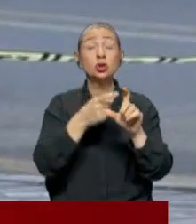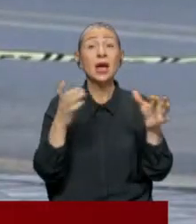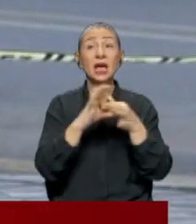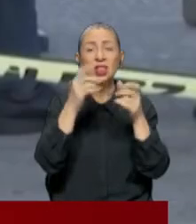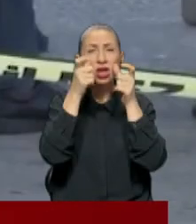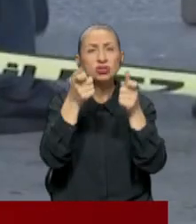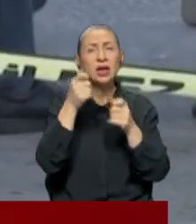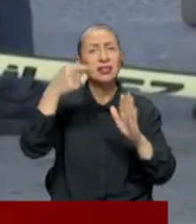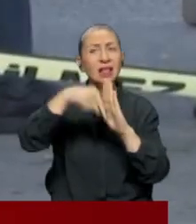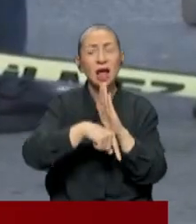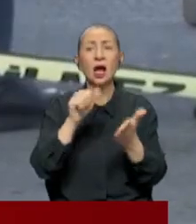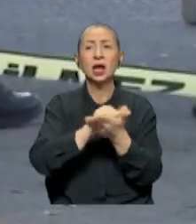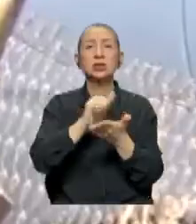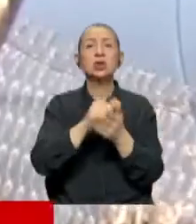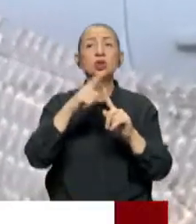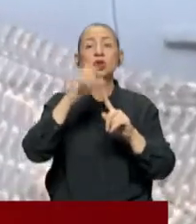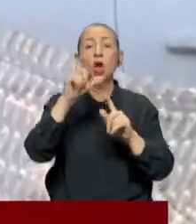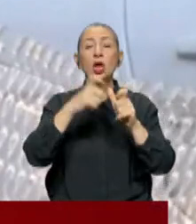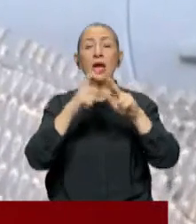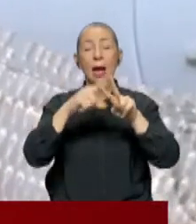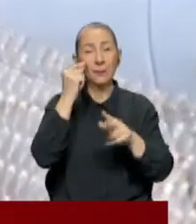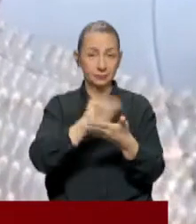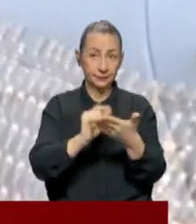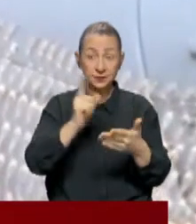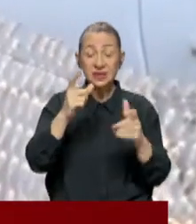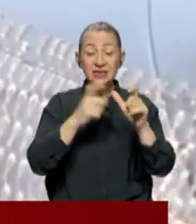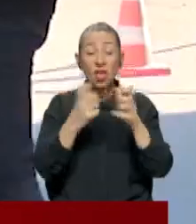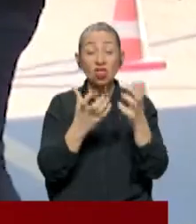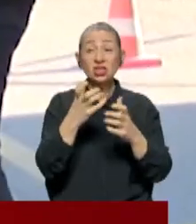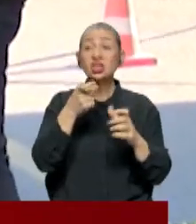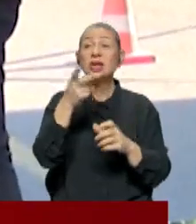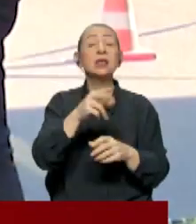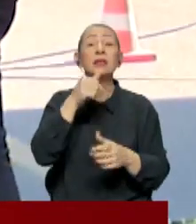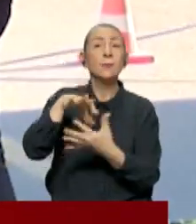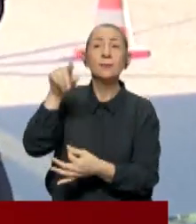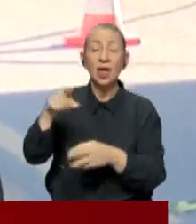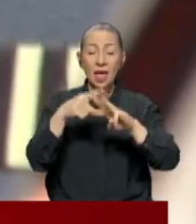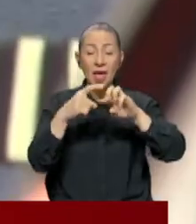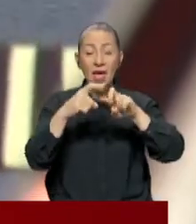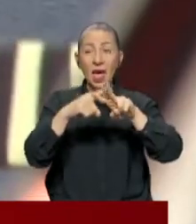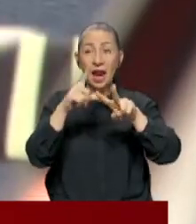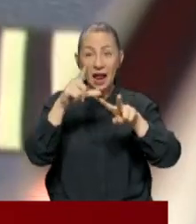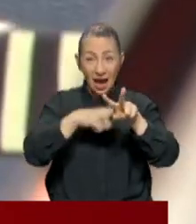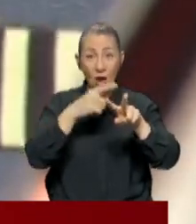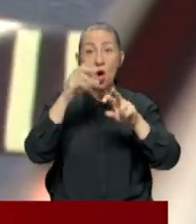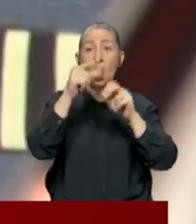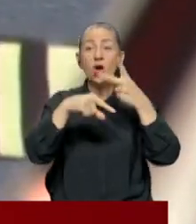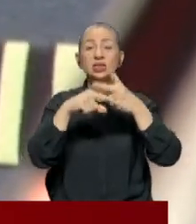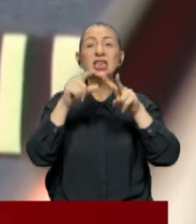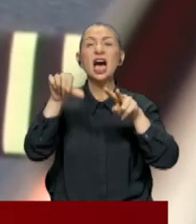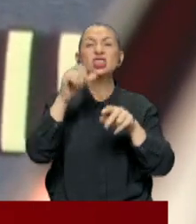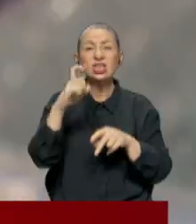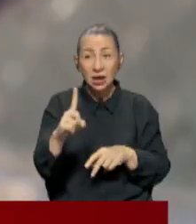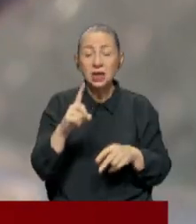ilişkin dikkat çeken detayları da gazeteci Tolga Şardan yazdı. Sinan Ateş cinayetinin tetikçisi Eray Özyağcı'yı saldırıdan sonra